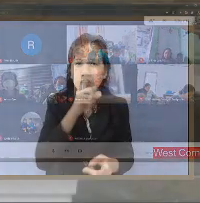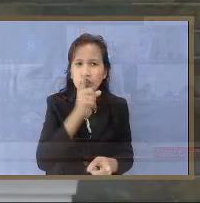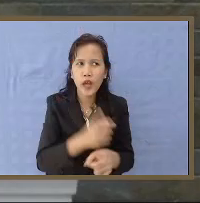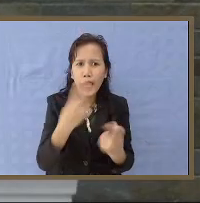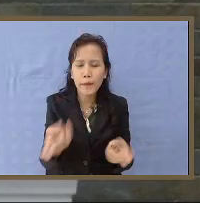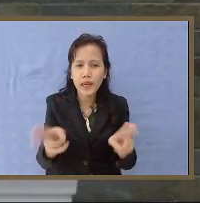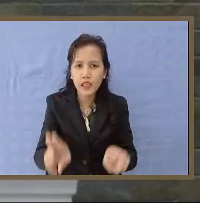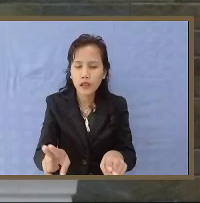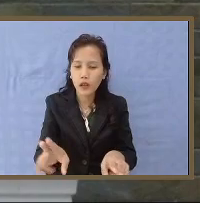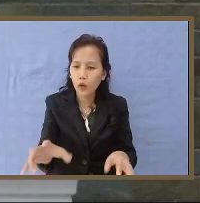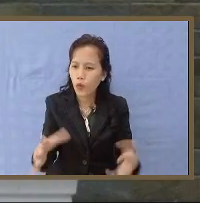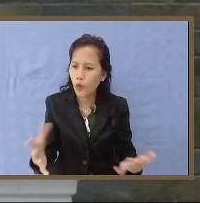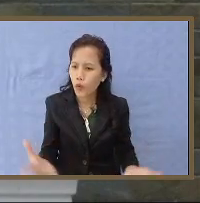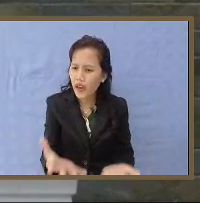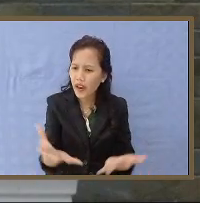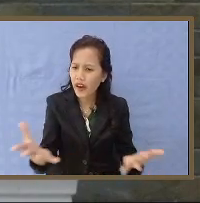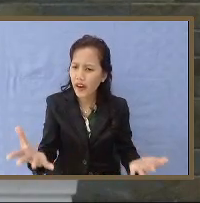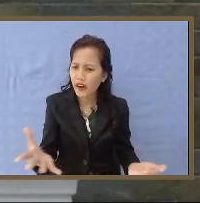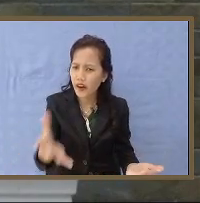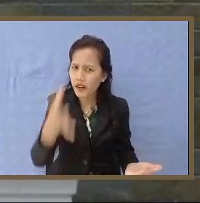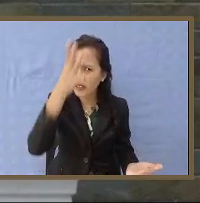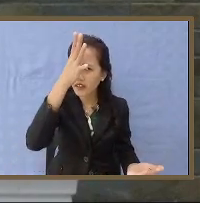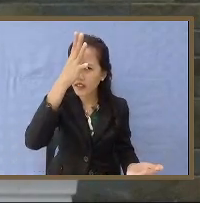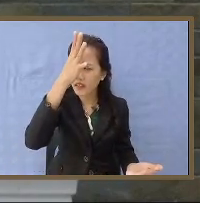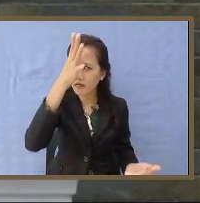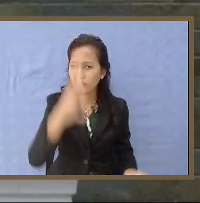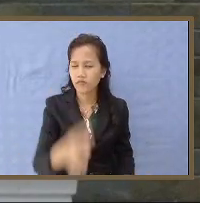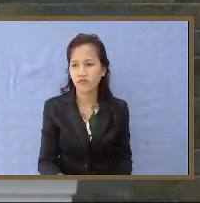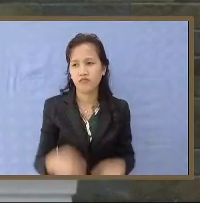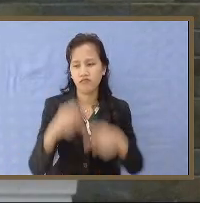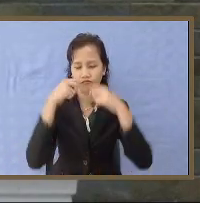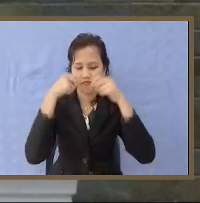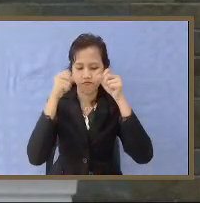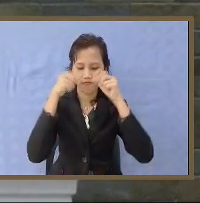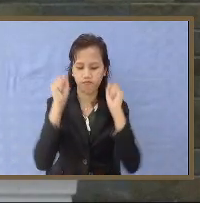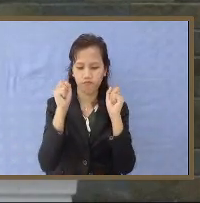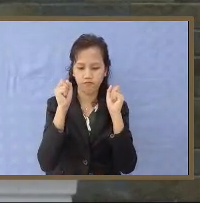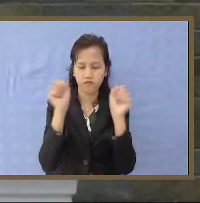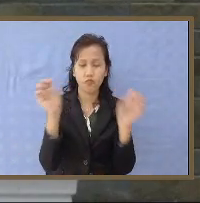tatay? Hindi ba nakakalungkot? Wala.